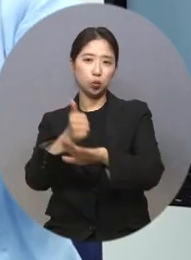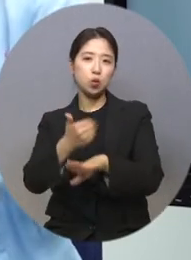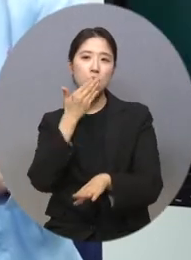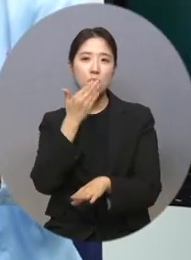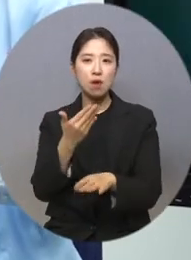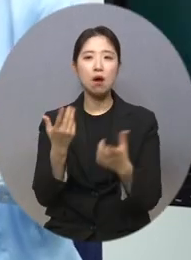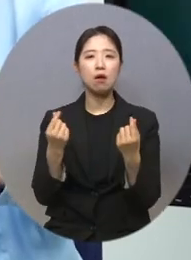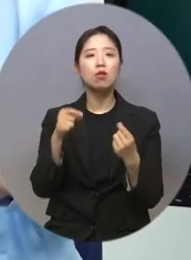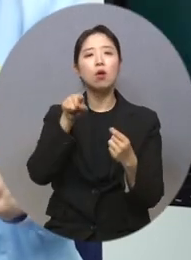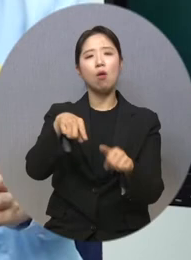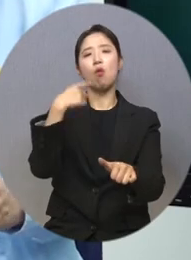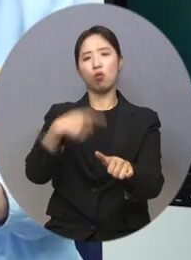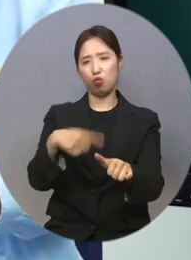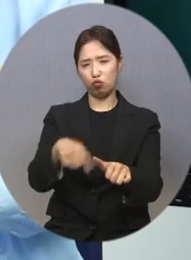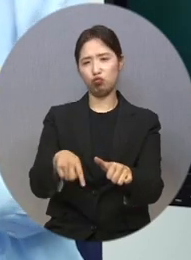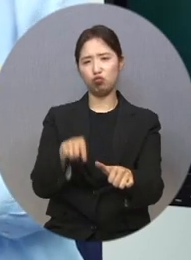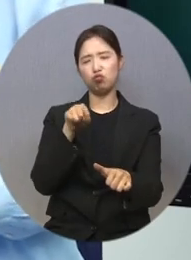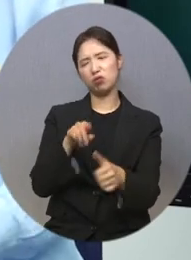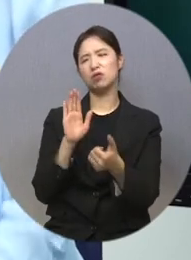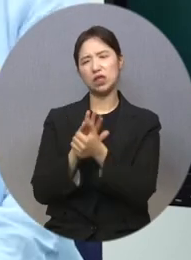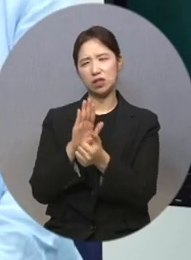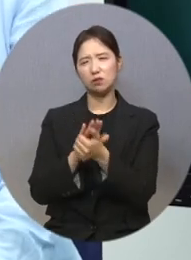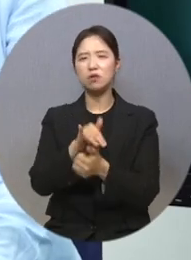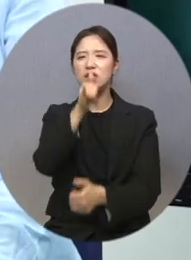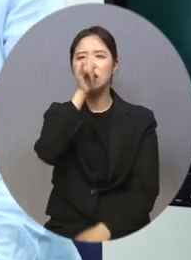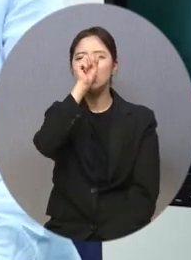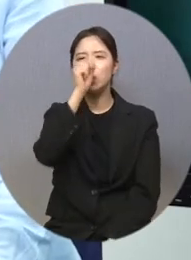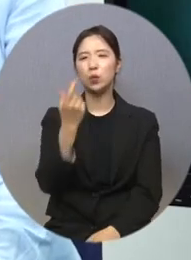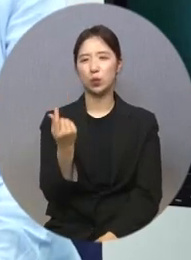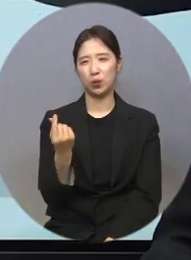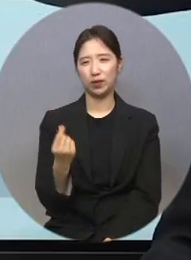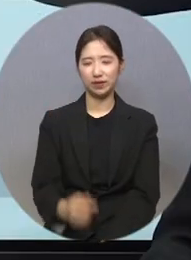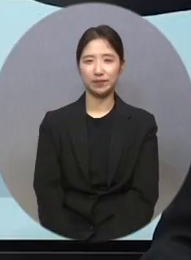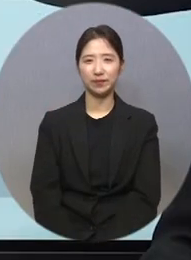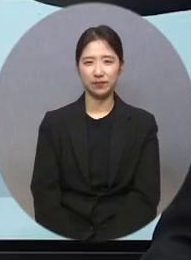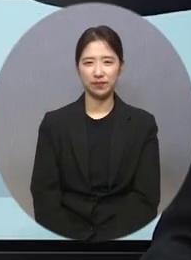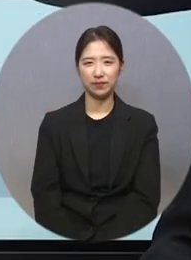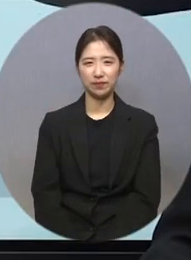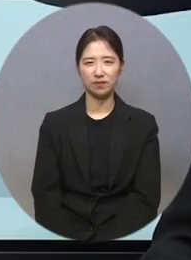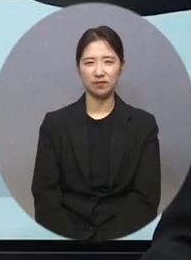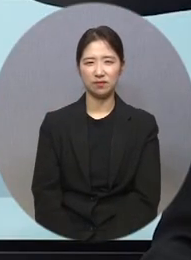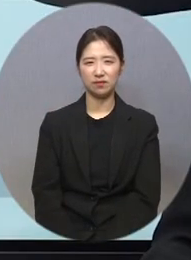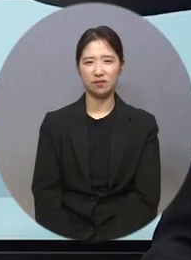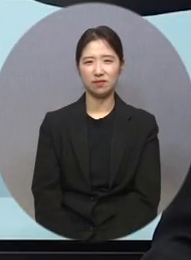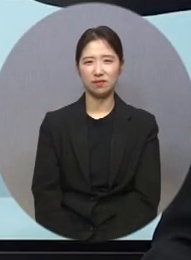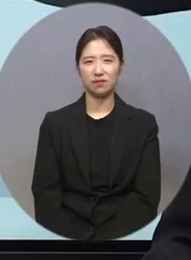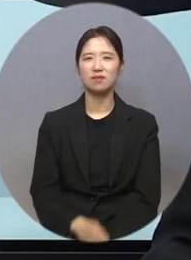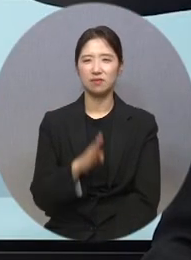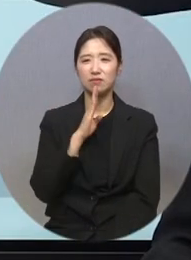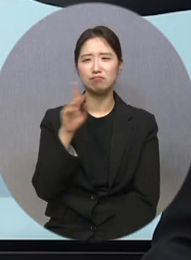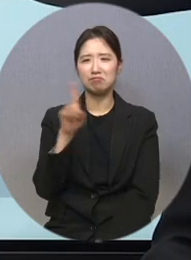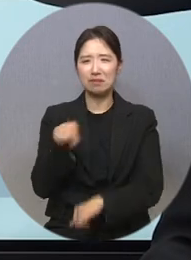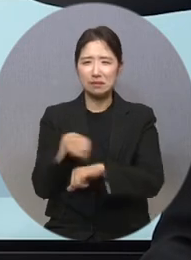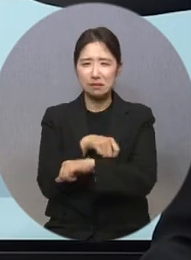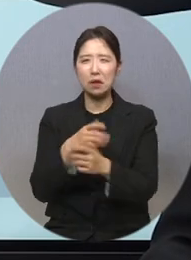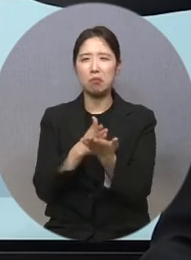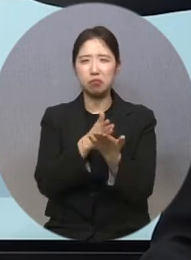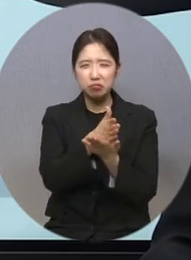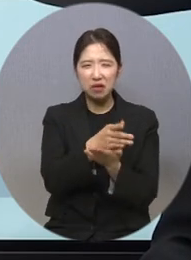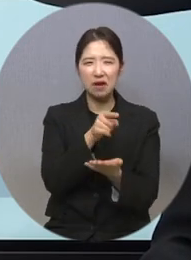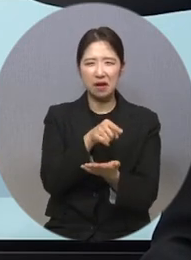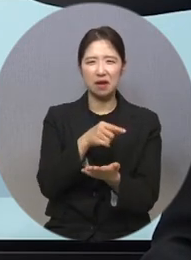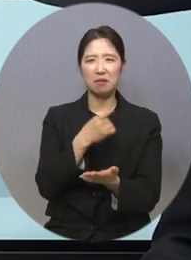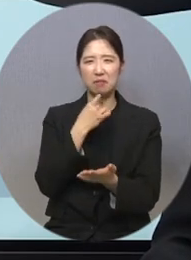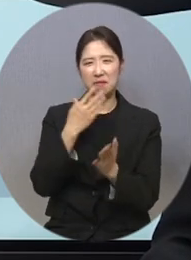그런 교육이라든지 어떤 그런 지원들이 좀 있었으면 좋겠습니다. 네, 사실은 이제 뭐 이 특정 분야나 이런 것들을